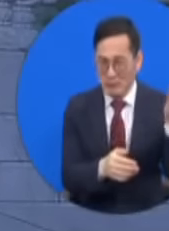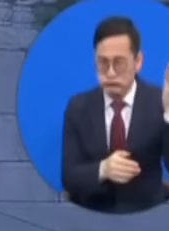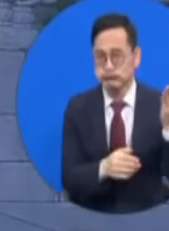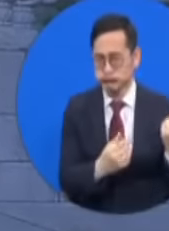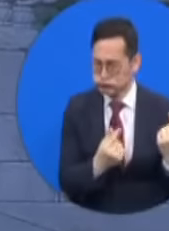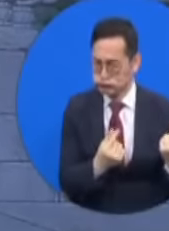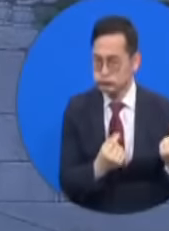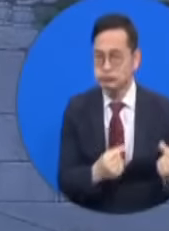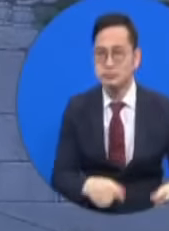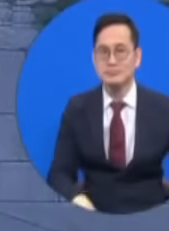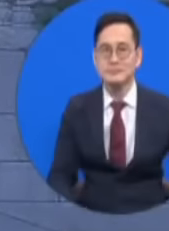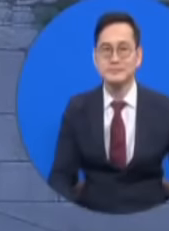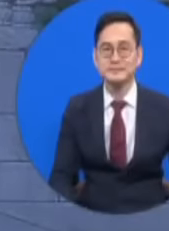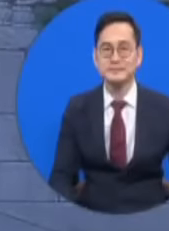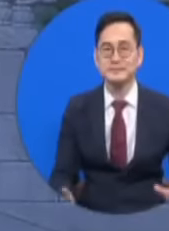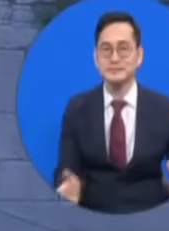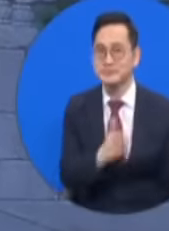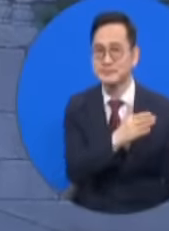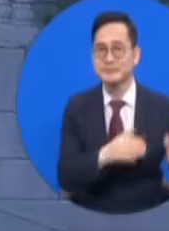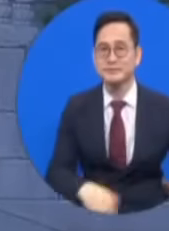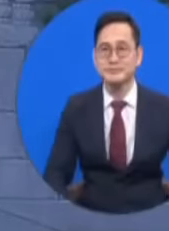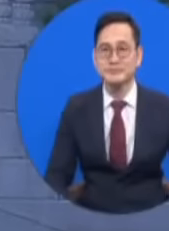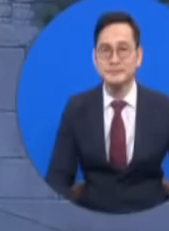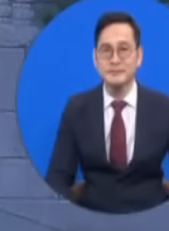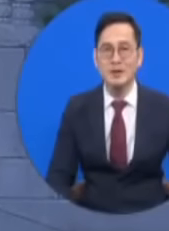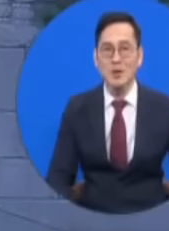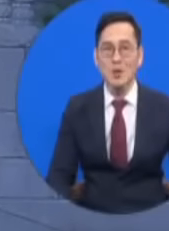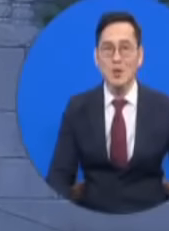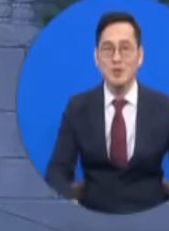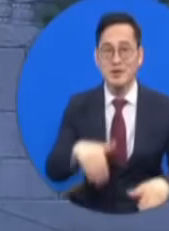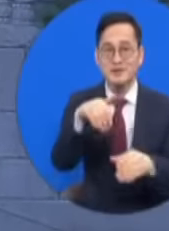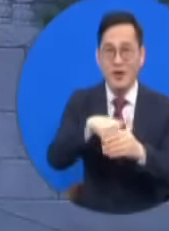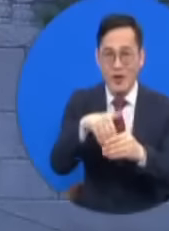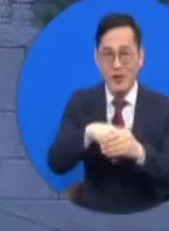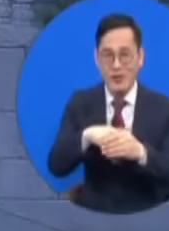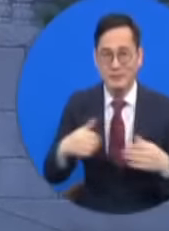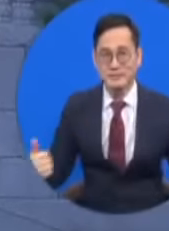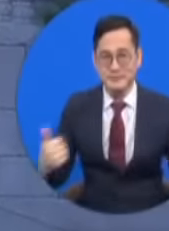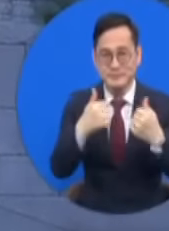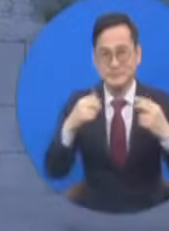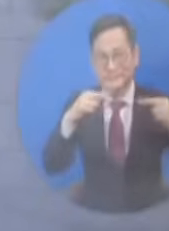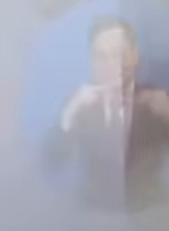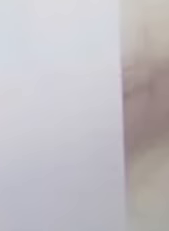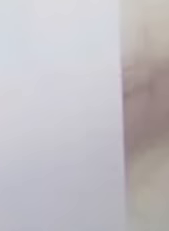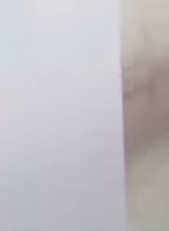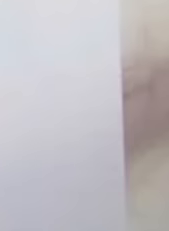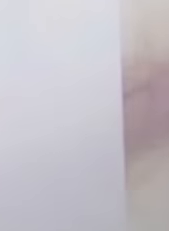총선 빅매치입니다. 총선은 하루 앞두고 있기 때문에 오늘의 빅매치가 뭘지 궁금합니다. 지금 공개합니다.